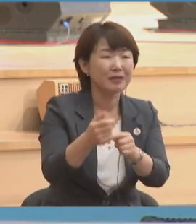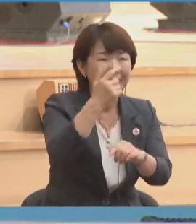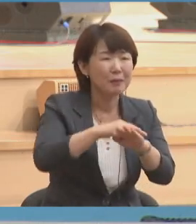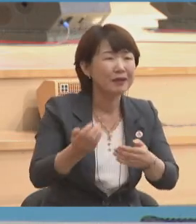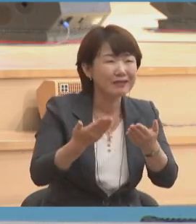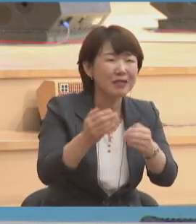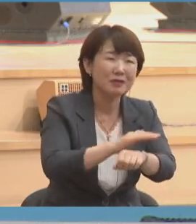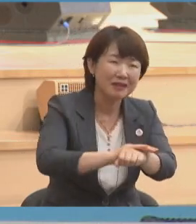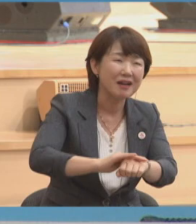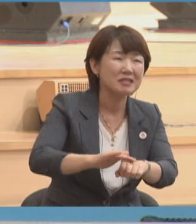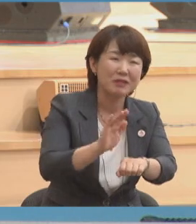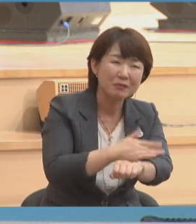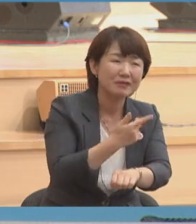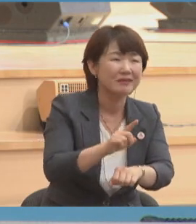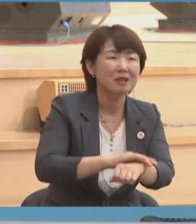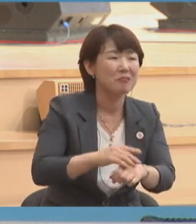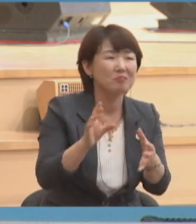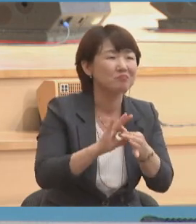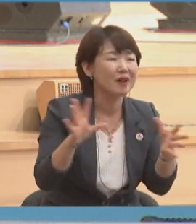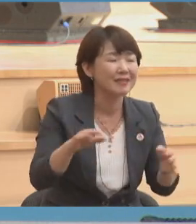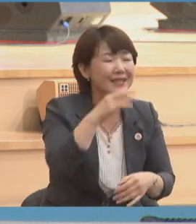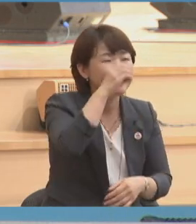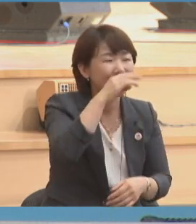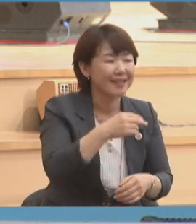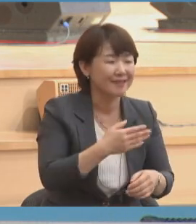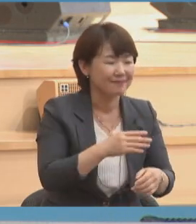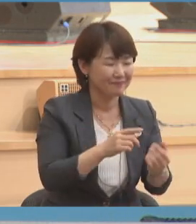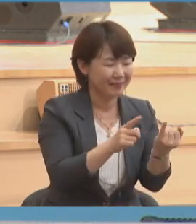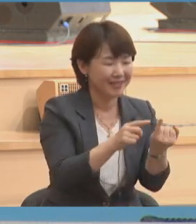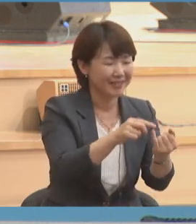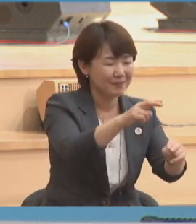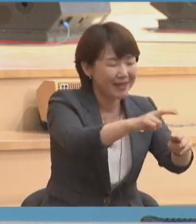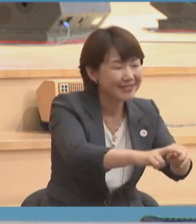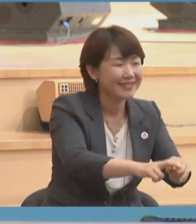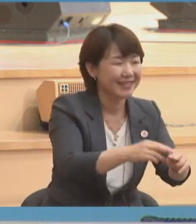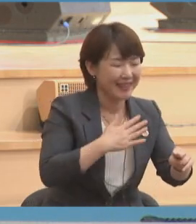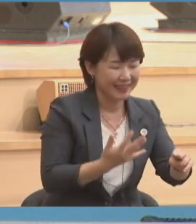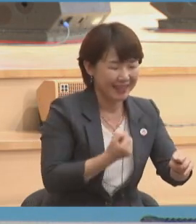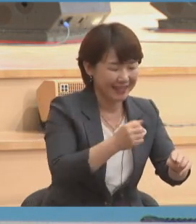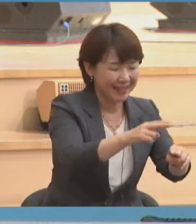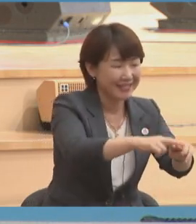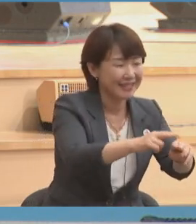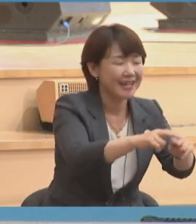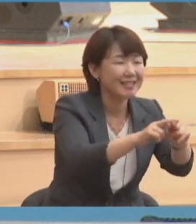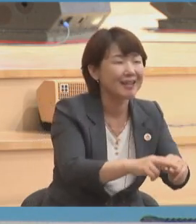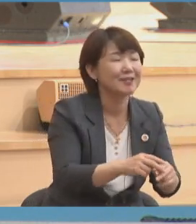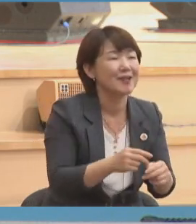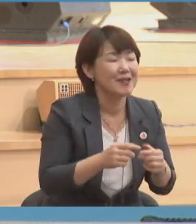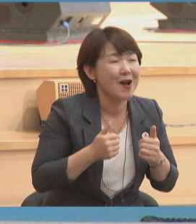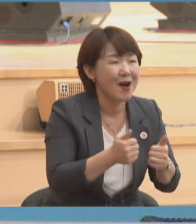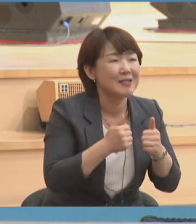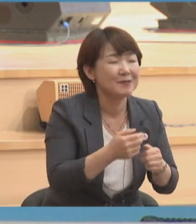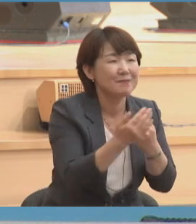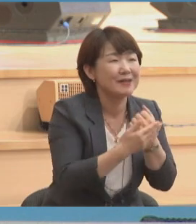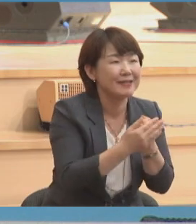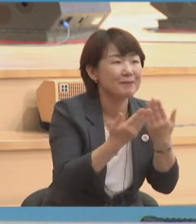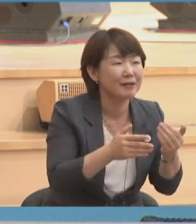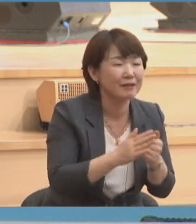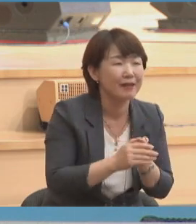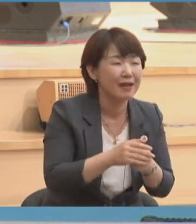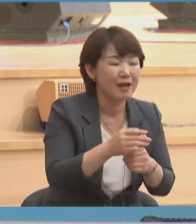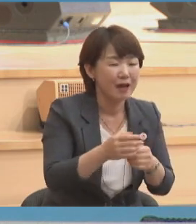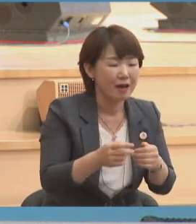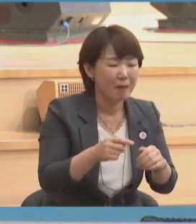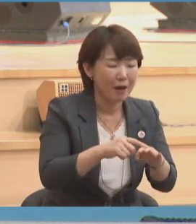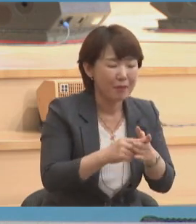안 드린지 뭐 난 별로 상관은 안 하지 않고 본인은 열심히 은혜 받고 막 그랬대. 근데 결신 시간에 남편이 눈물을 흘리고 있더래.